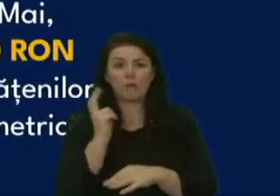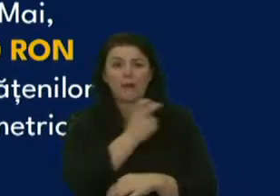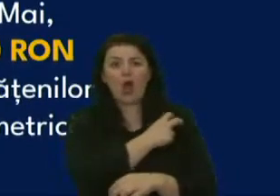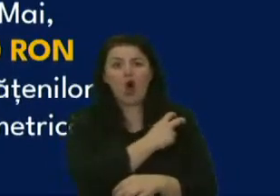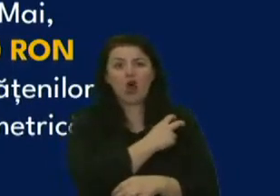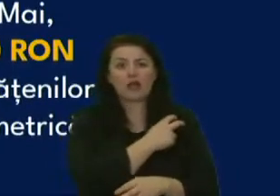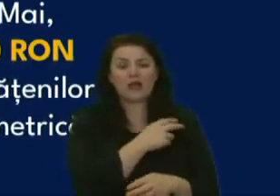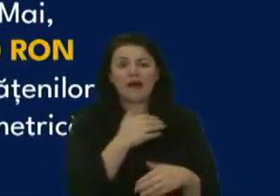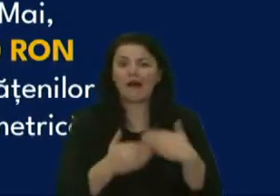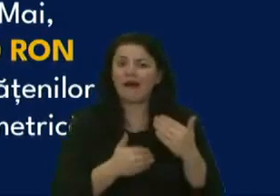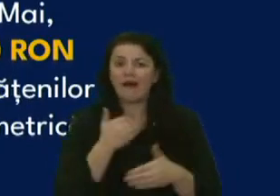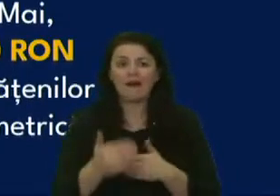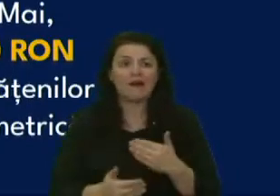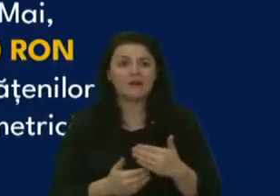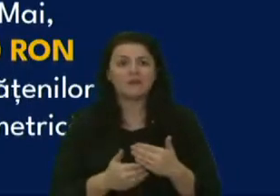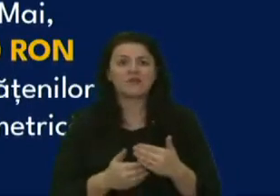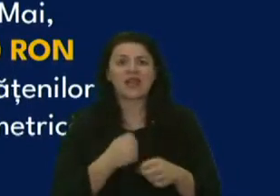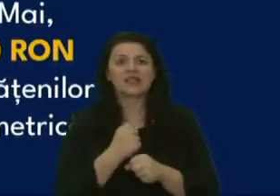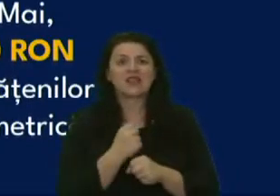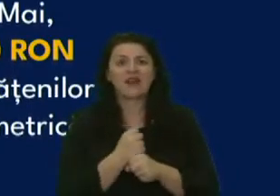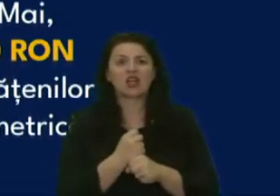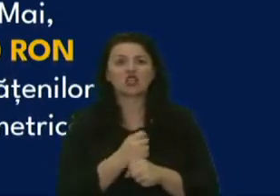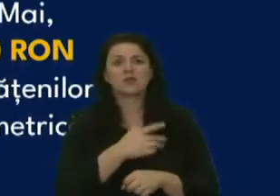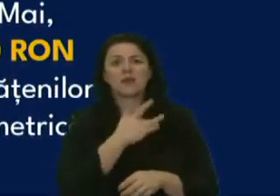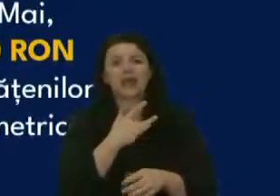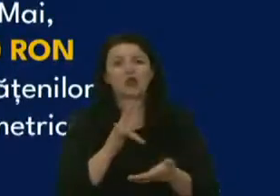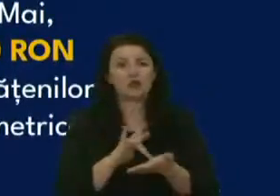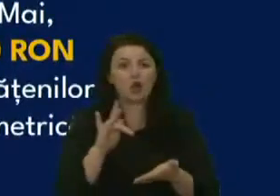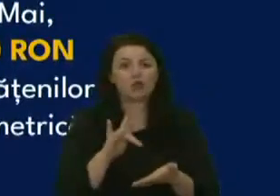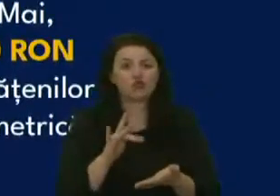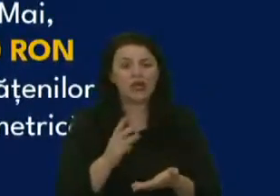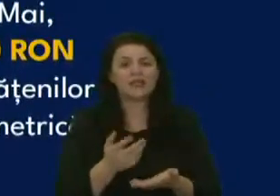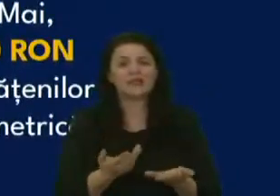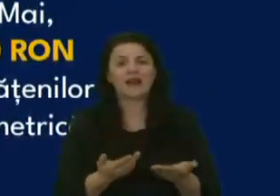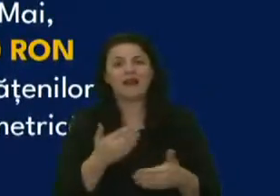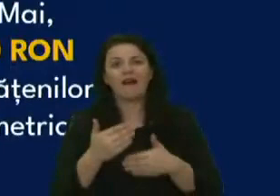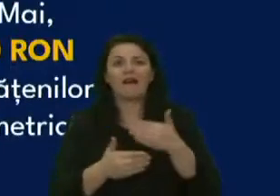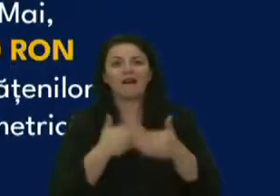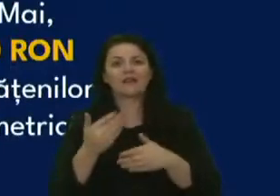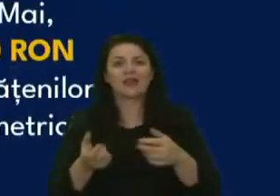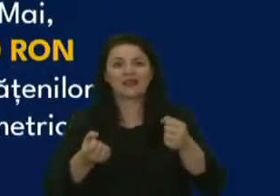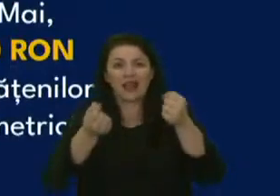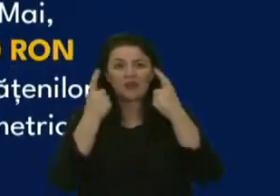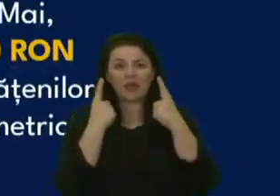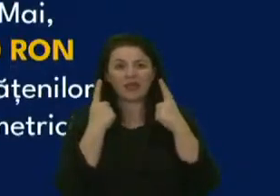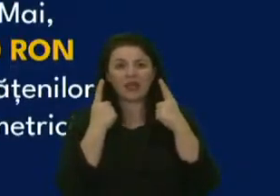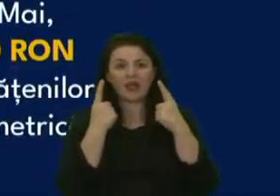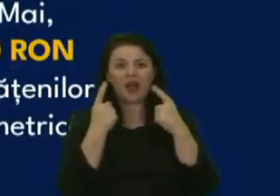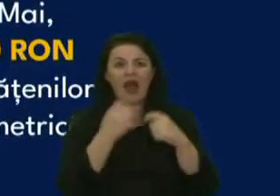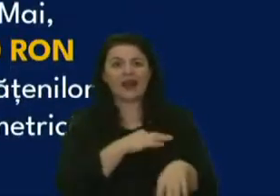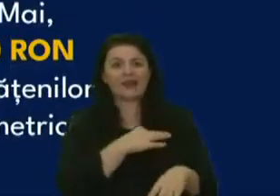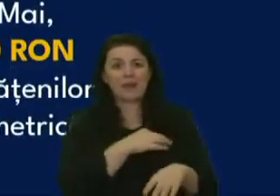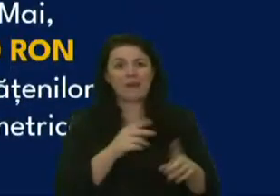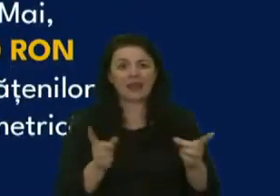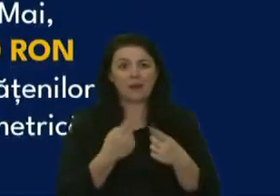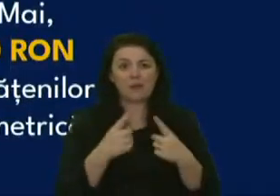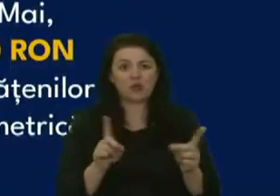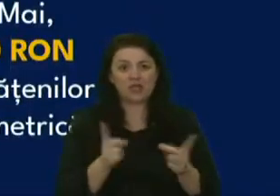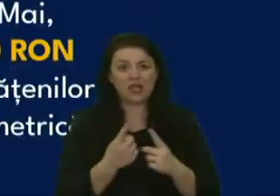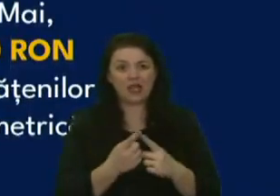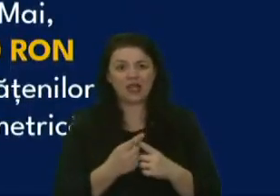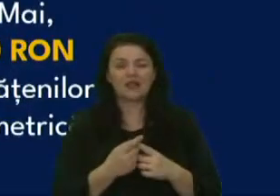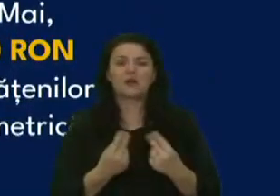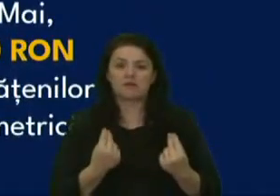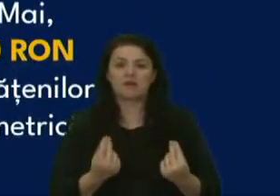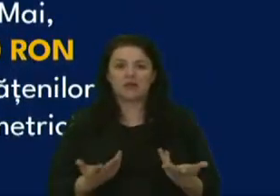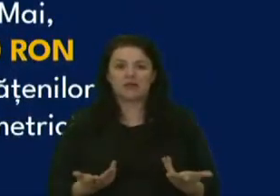ai 6 milioane de Euro ca să faci spitalul Regional de urgență mai duci 60 de milioane de euro să termini ă Academia de muzică pe bună